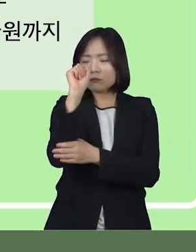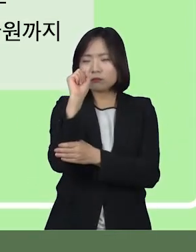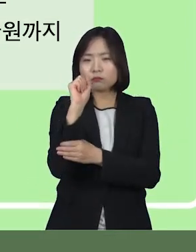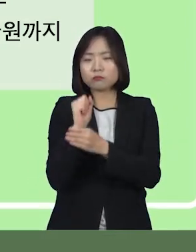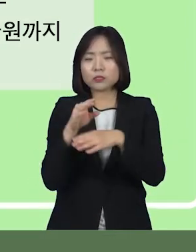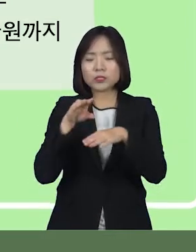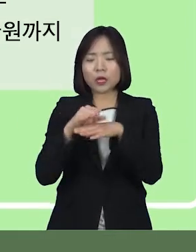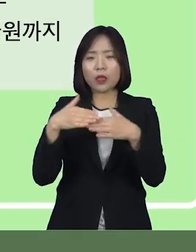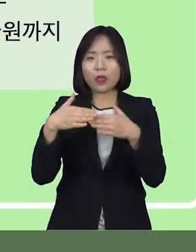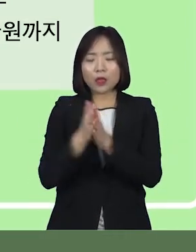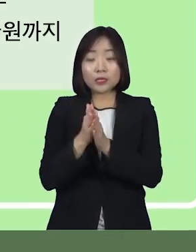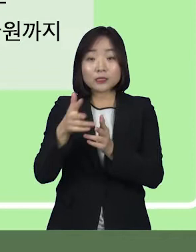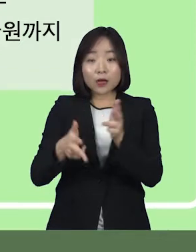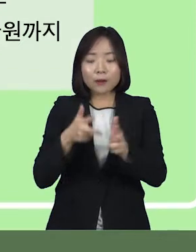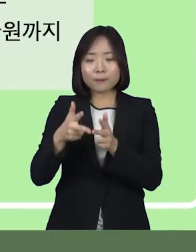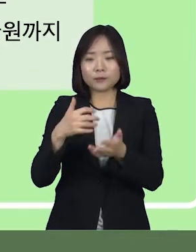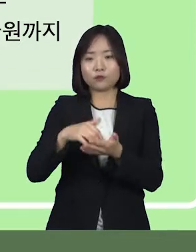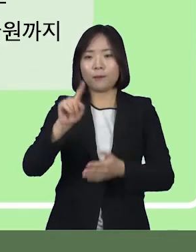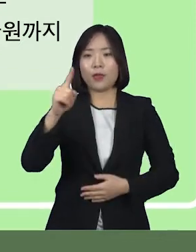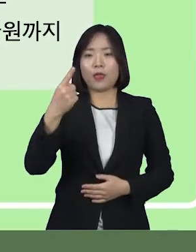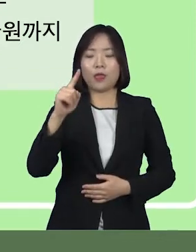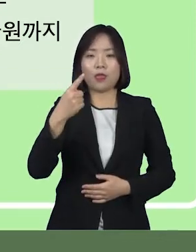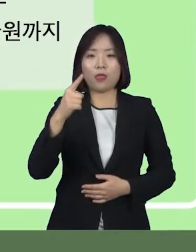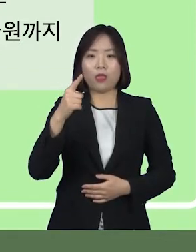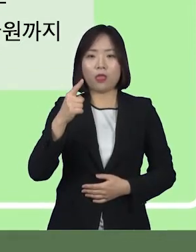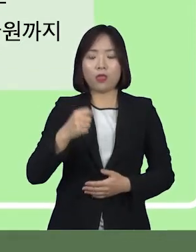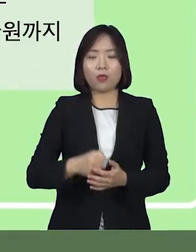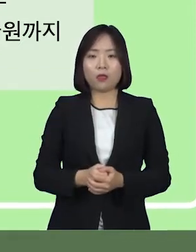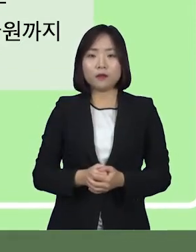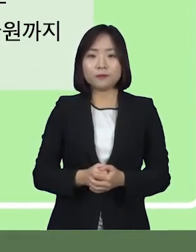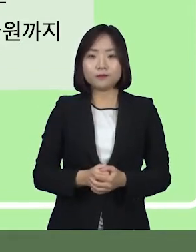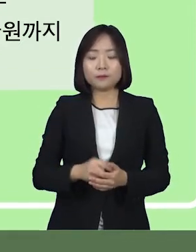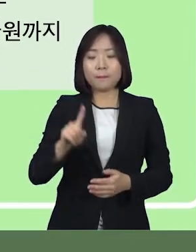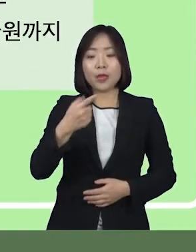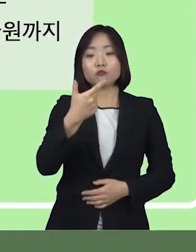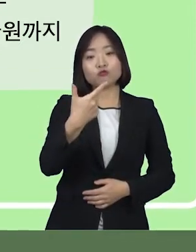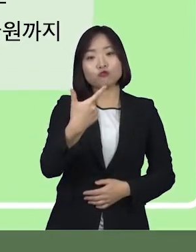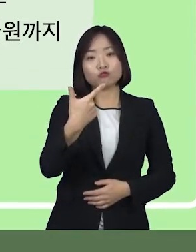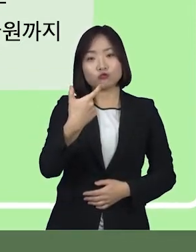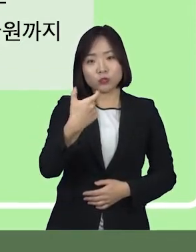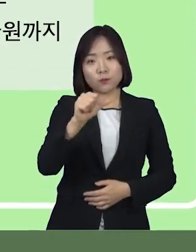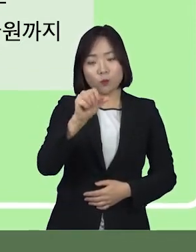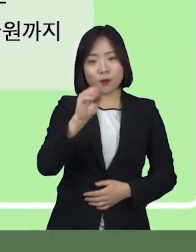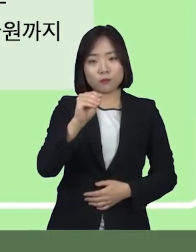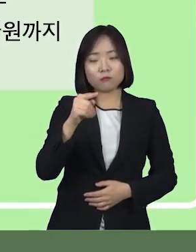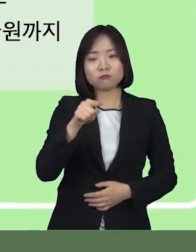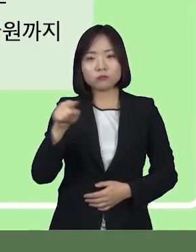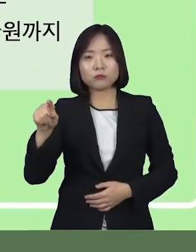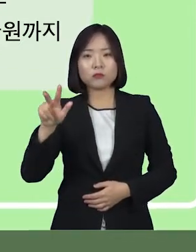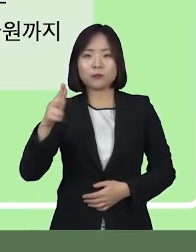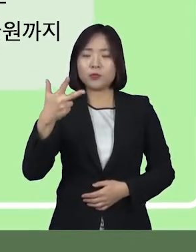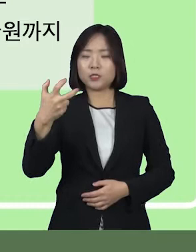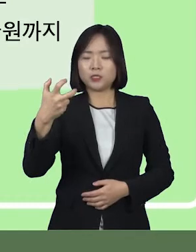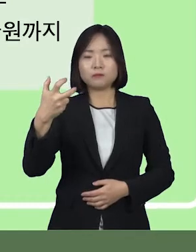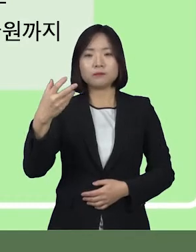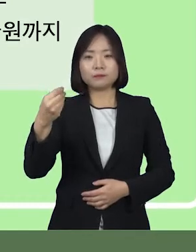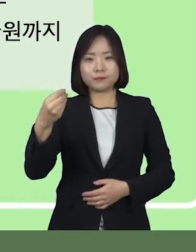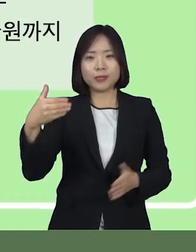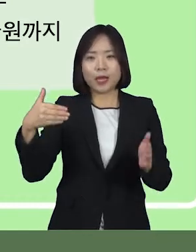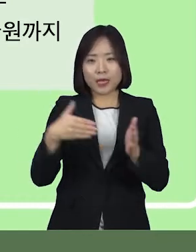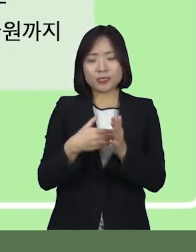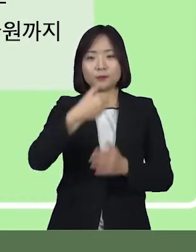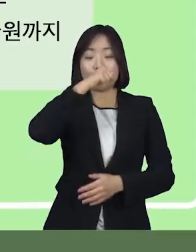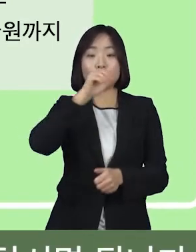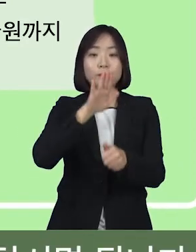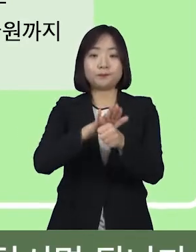폐차 사업은 100대를 대상으로 차종과 연식에 따라 165만 원에서 최대 770만 원까지 보조금을